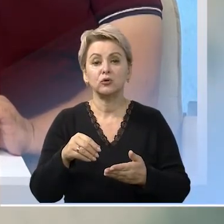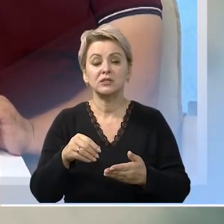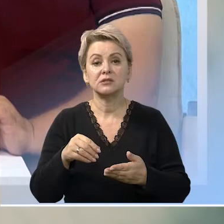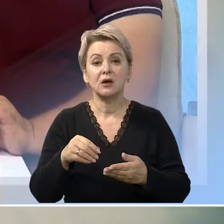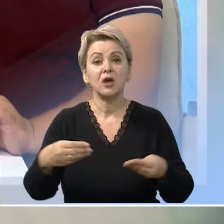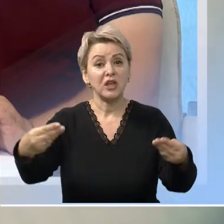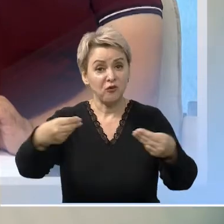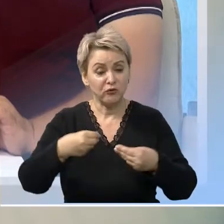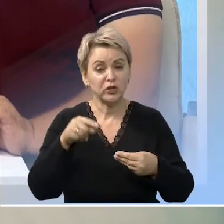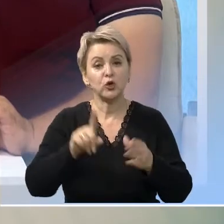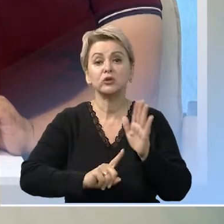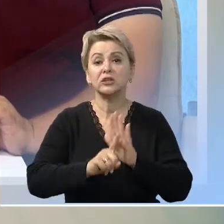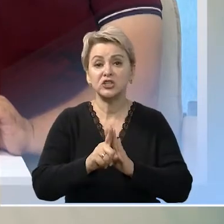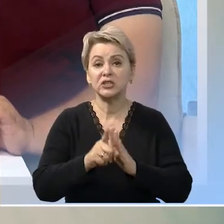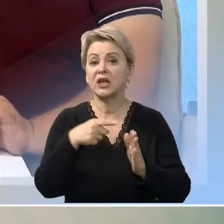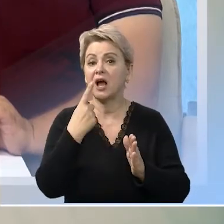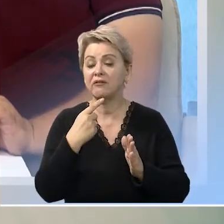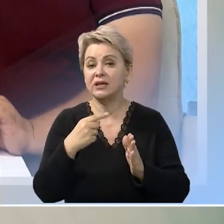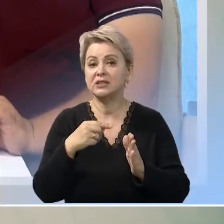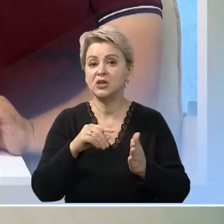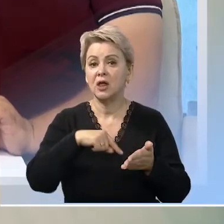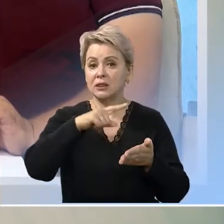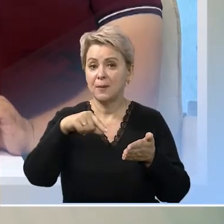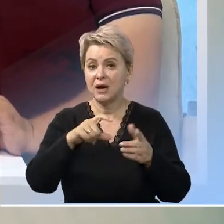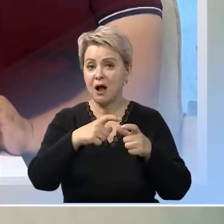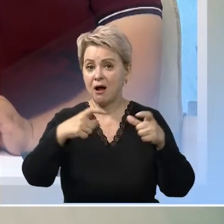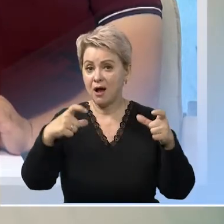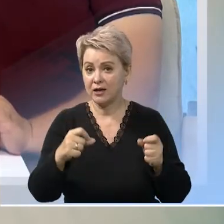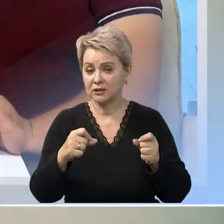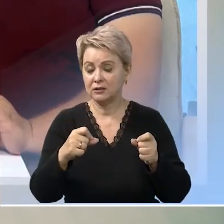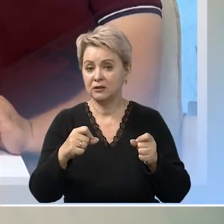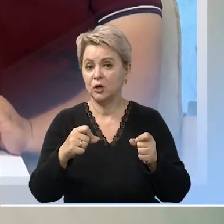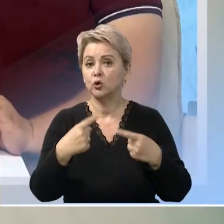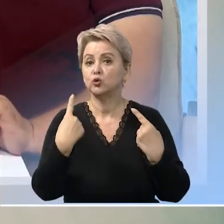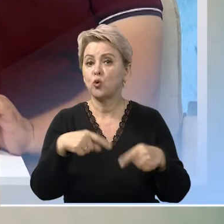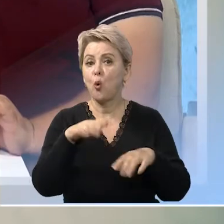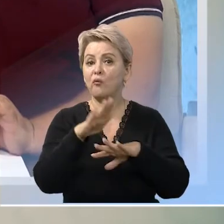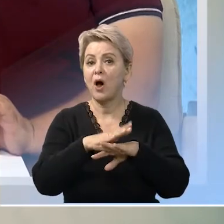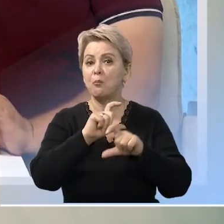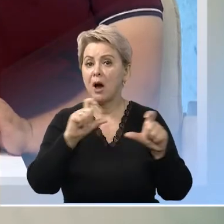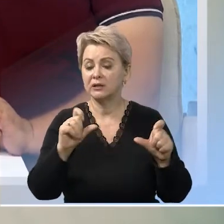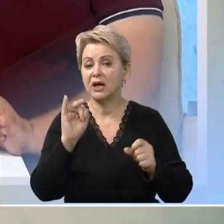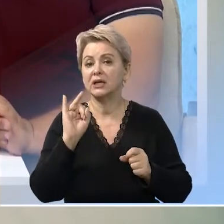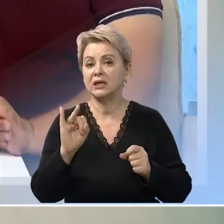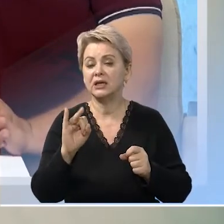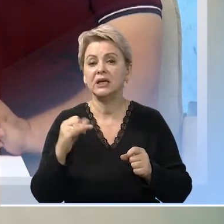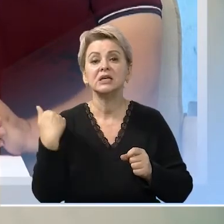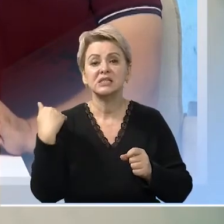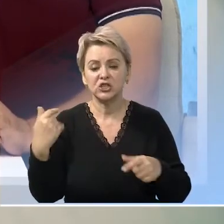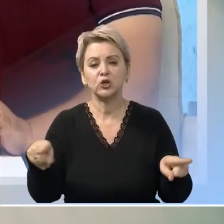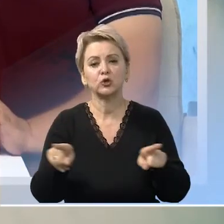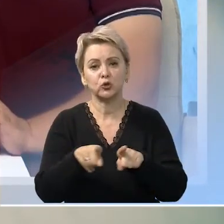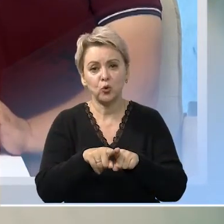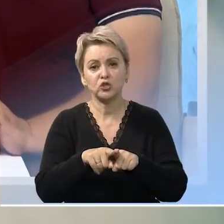покупается на эти уловки и начинает называть реквизиты карт другого банка. И из